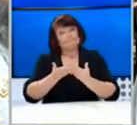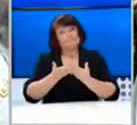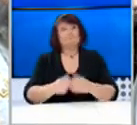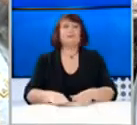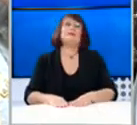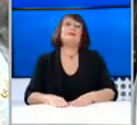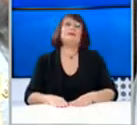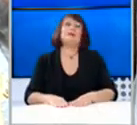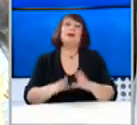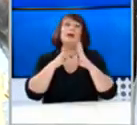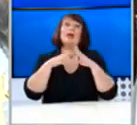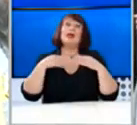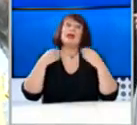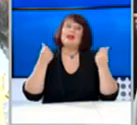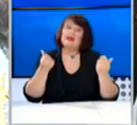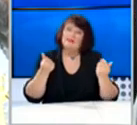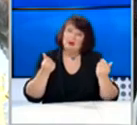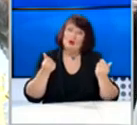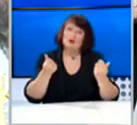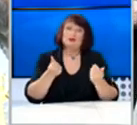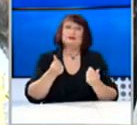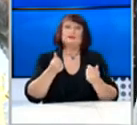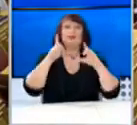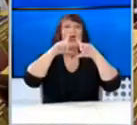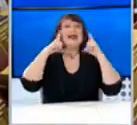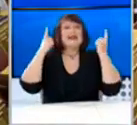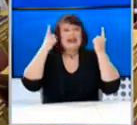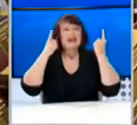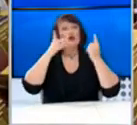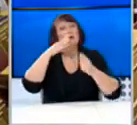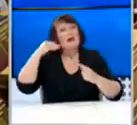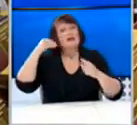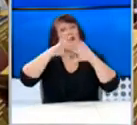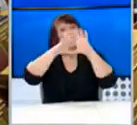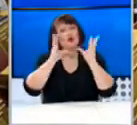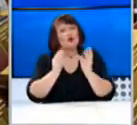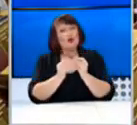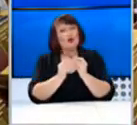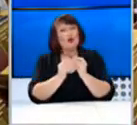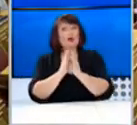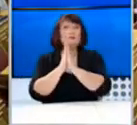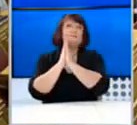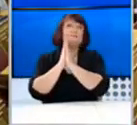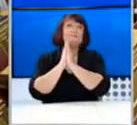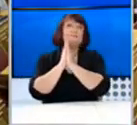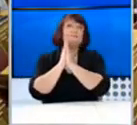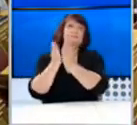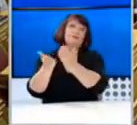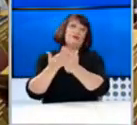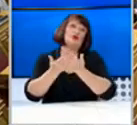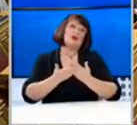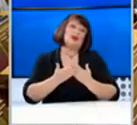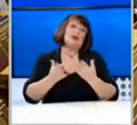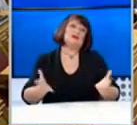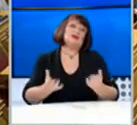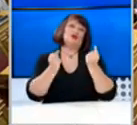Διευχών των Αγίων Πατέρων ημών, Κύριε Ιησού Χριστέ ο Θεός, ελέησον και